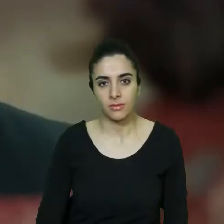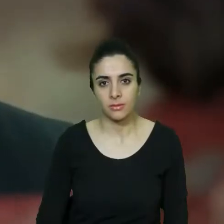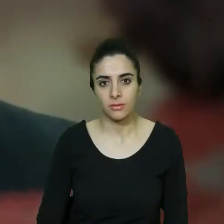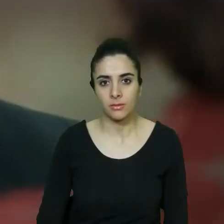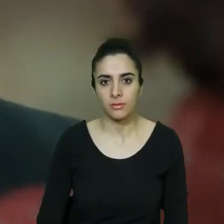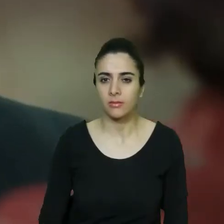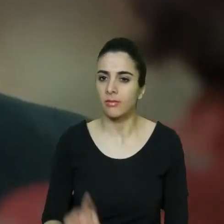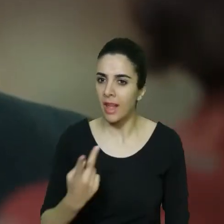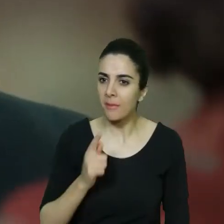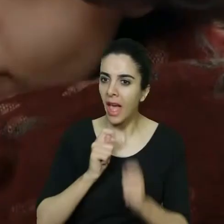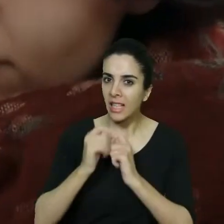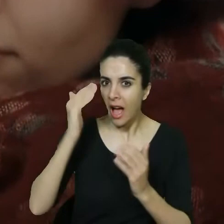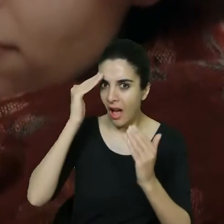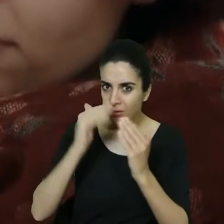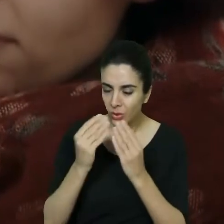Seninle de çok iyi anlaşıyoruz değil mi?